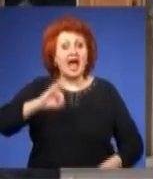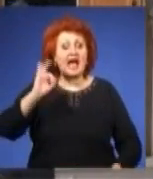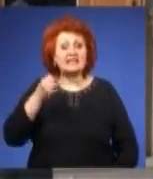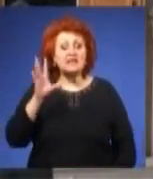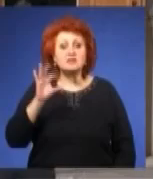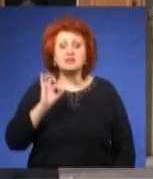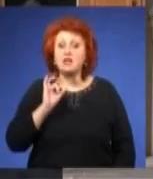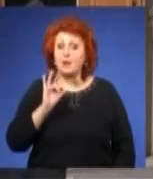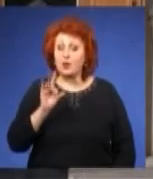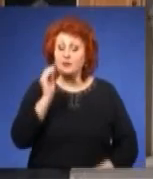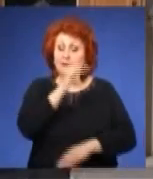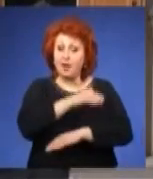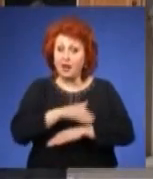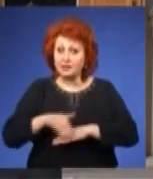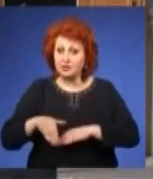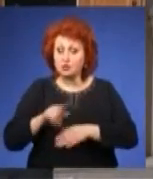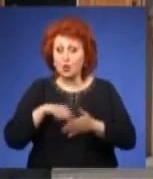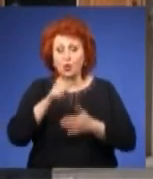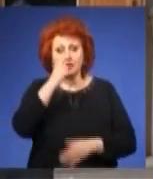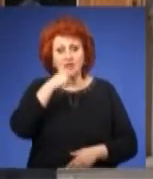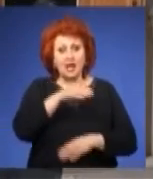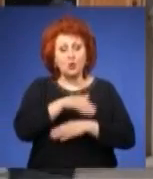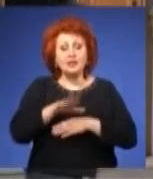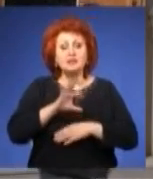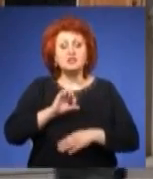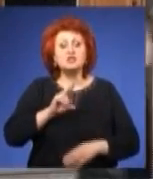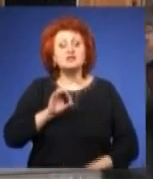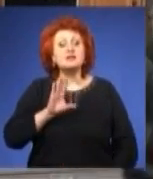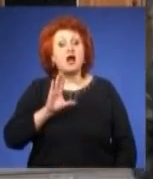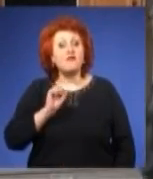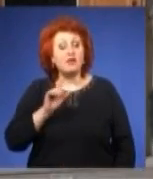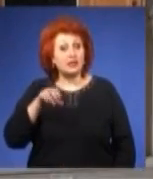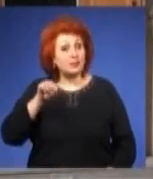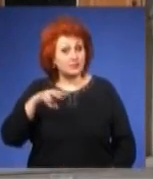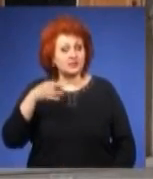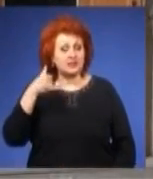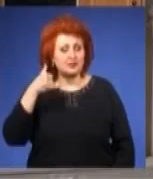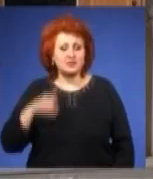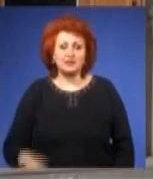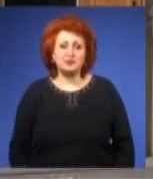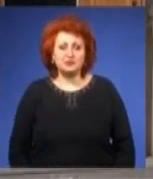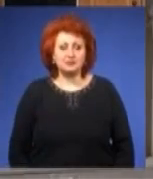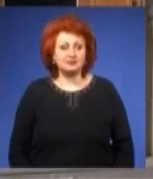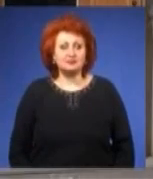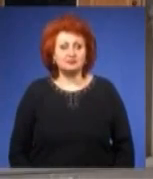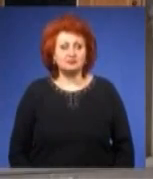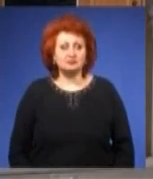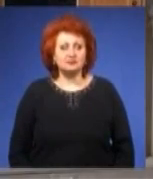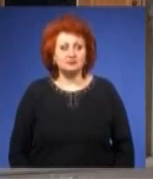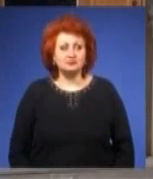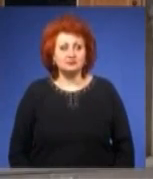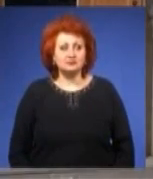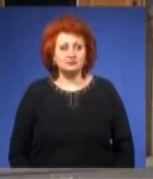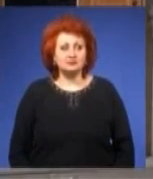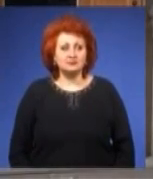территории Андреевского собора, по адресу город Ставрополь, улица Дзержинского, 157, и по телефону 35 80